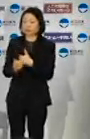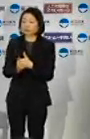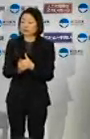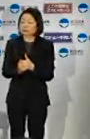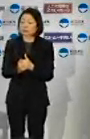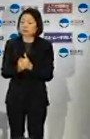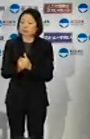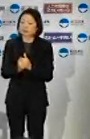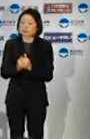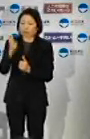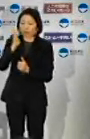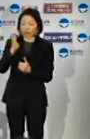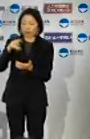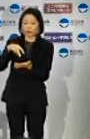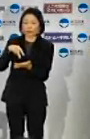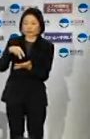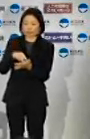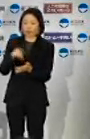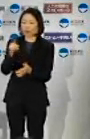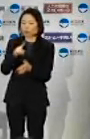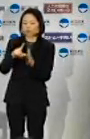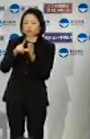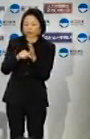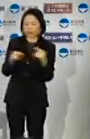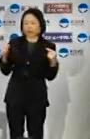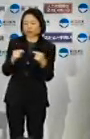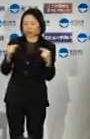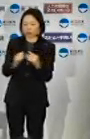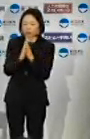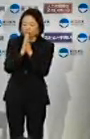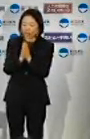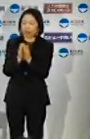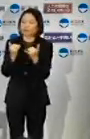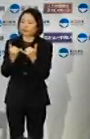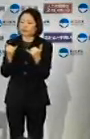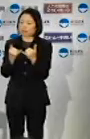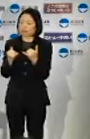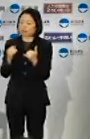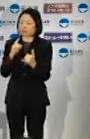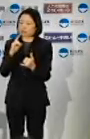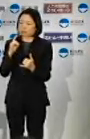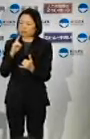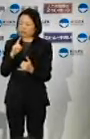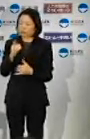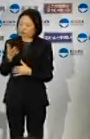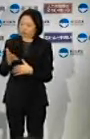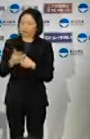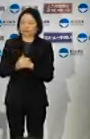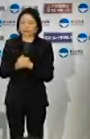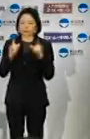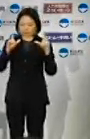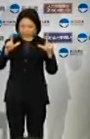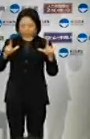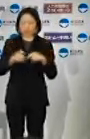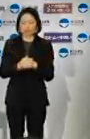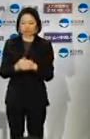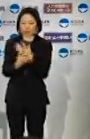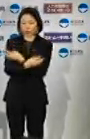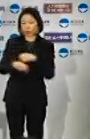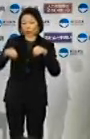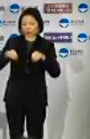その、県としてこういう時には協議してくださいみたいなことについては 今回されるんですね。協定の文言は